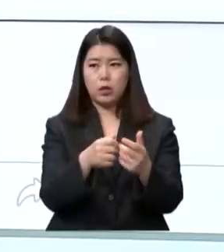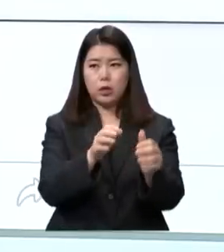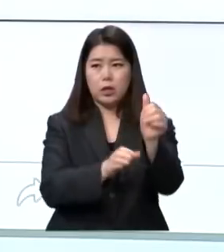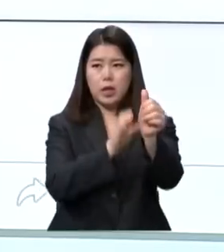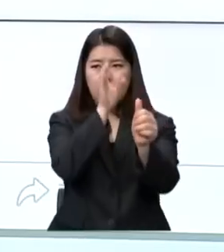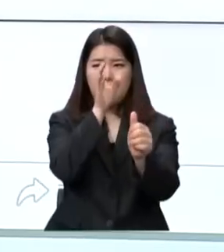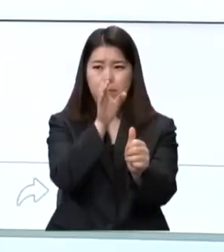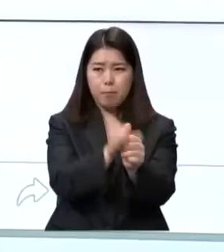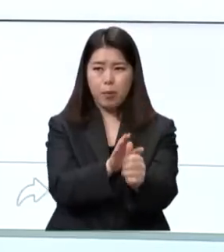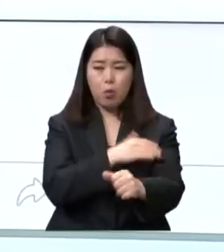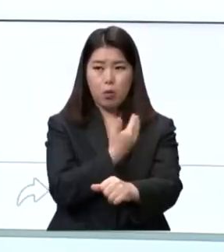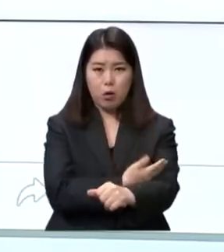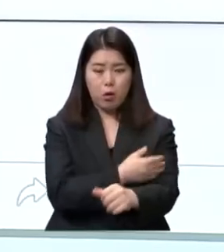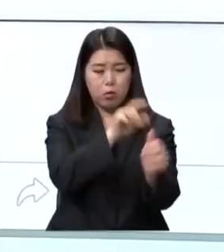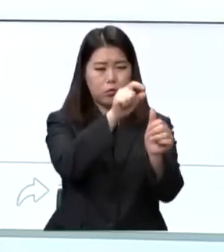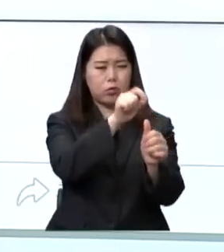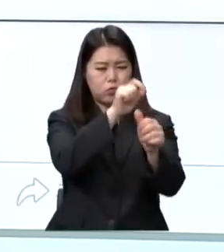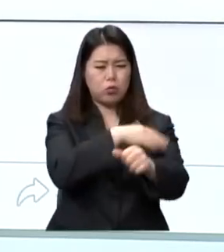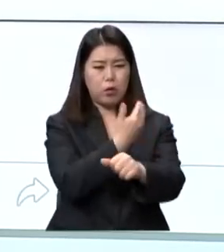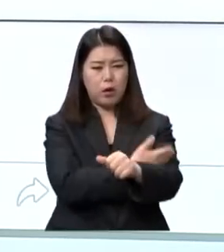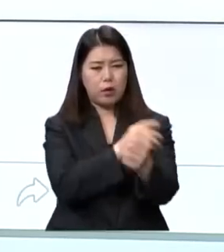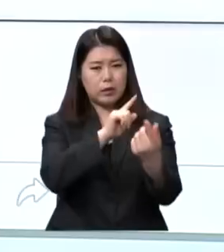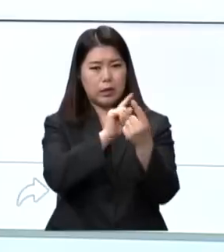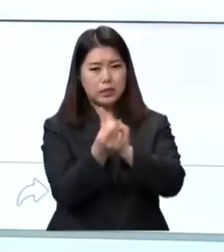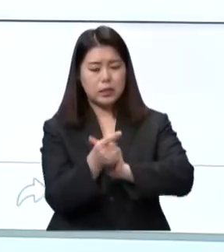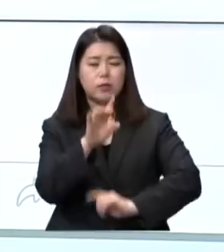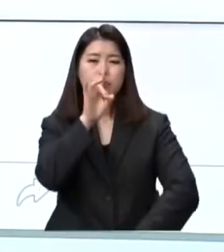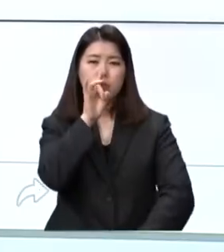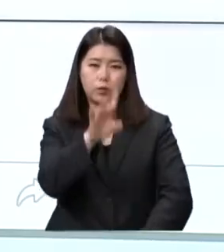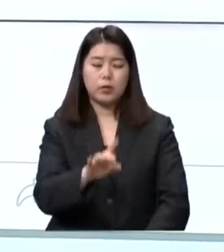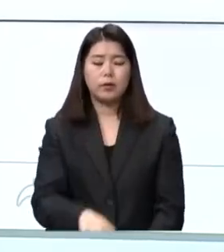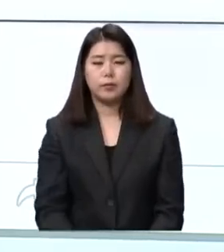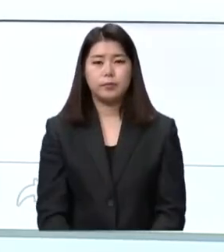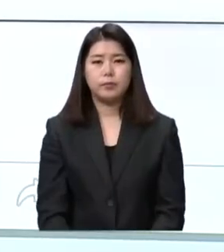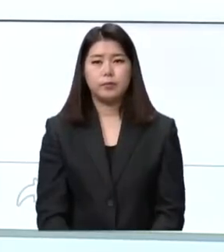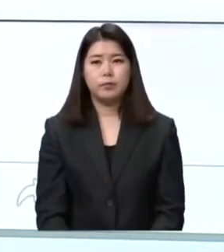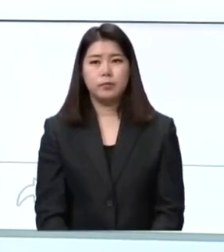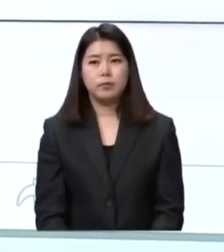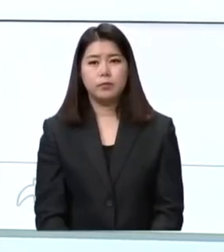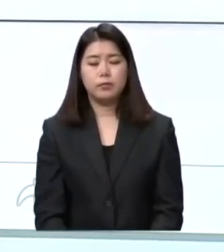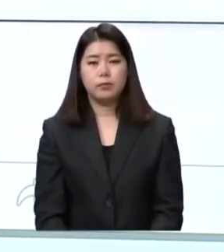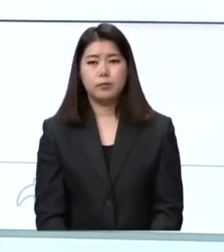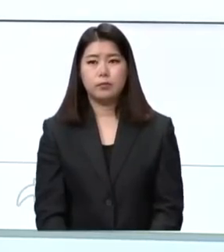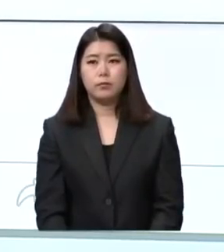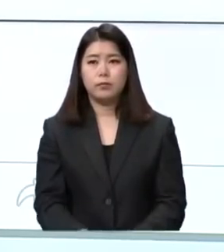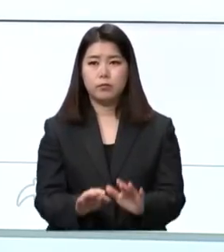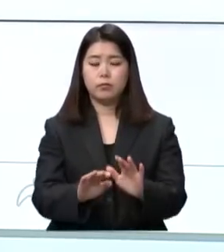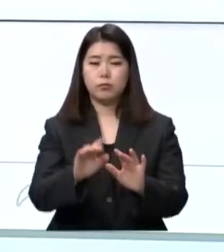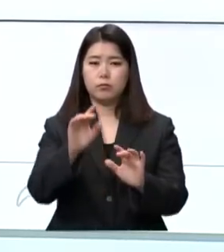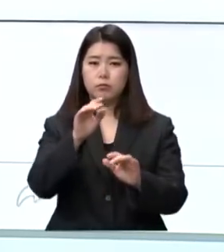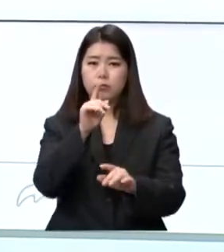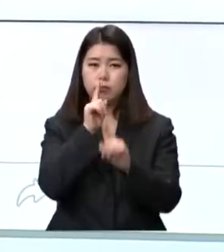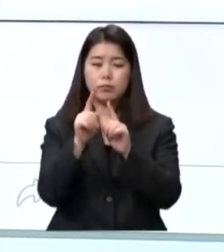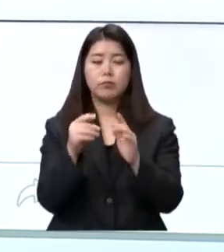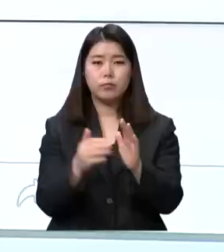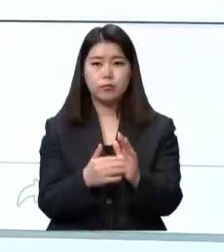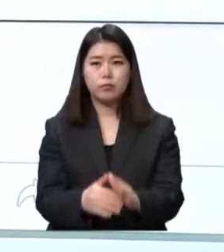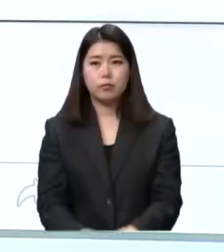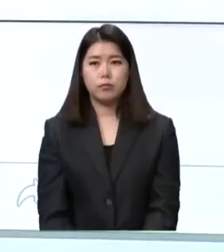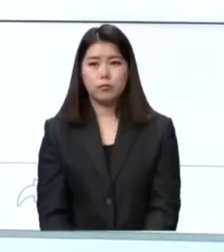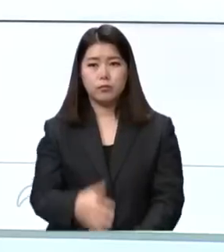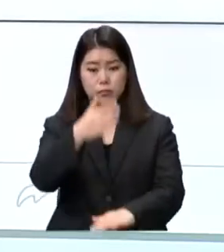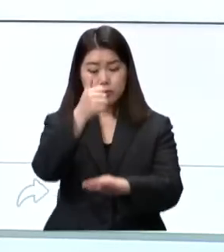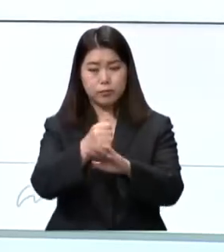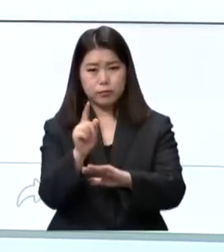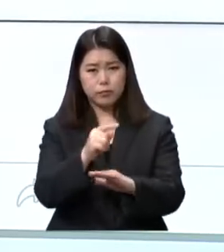인명권력이 선출 권력을 대신할 순 없다 뭐 이런 얘기를 지금 했습니다 사실 이게